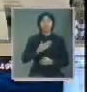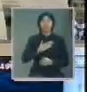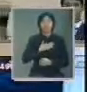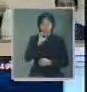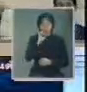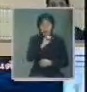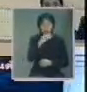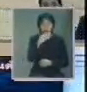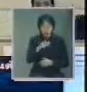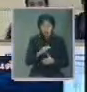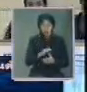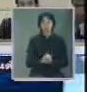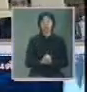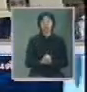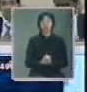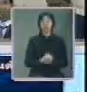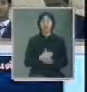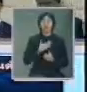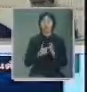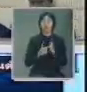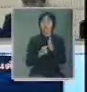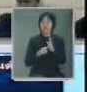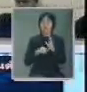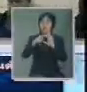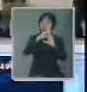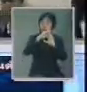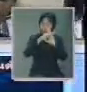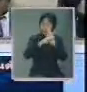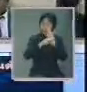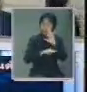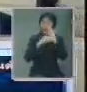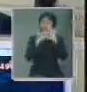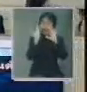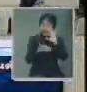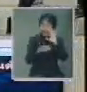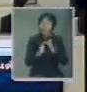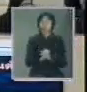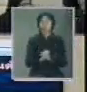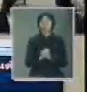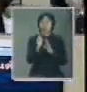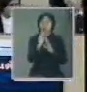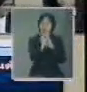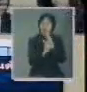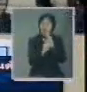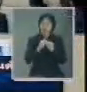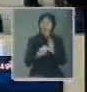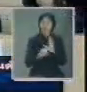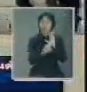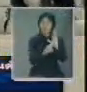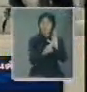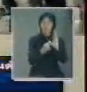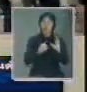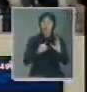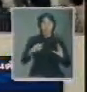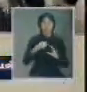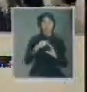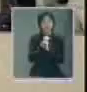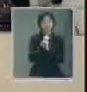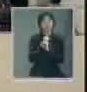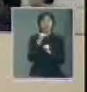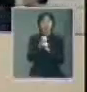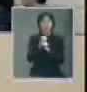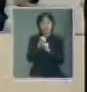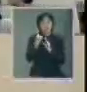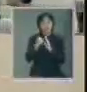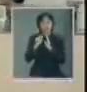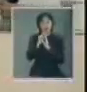งผมเสนอข้อเท็จจริงผมเสนอข้อกฎหมายแล้วผมสรุปความผิดตามกฎหม